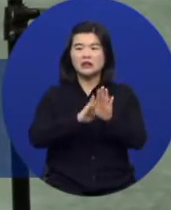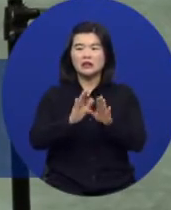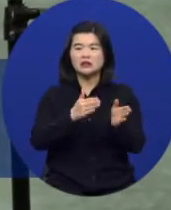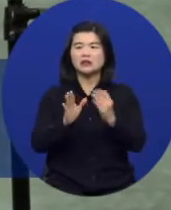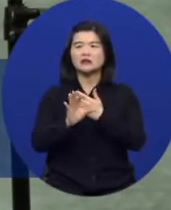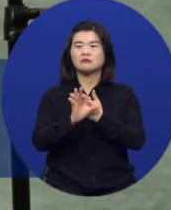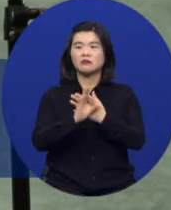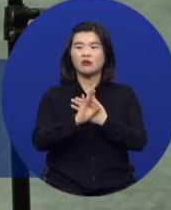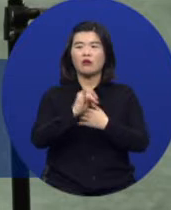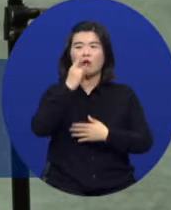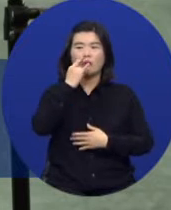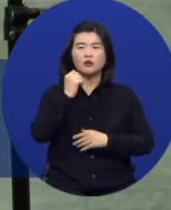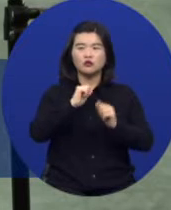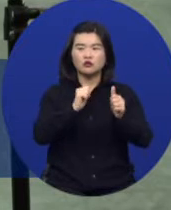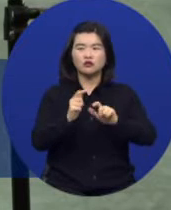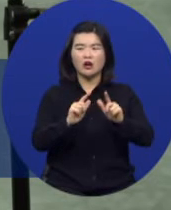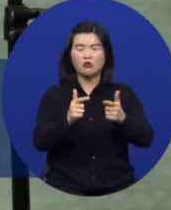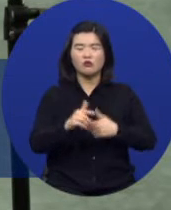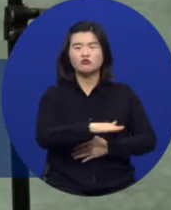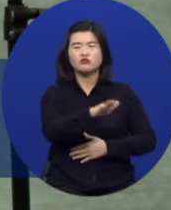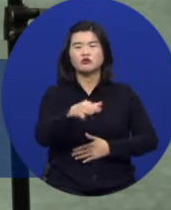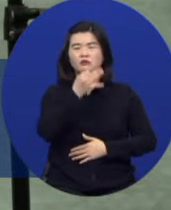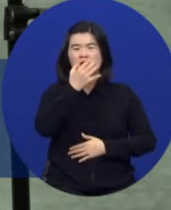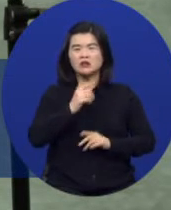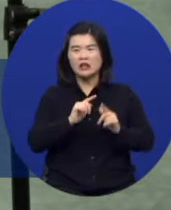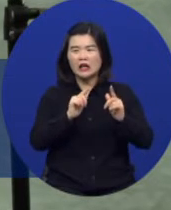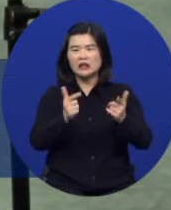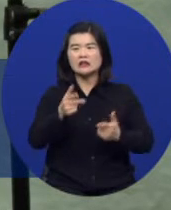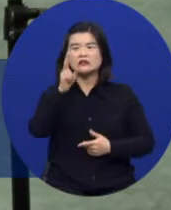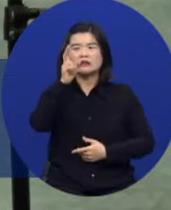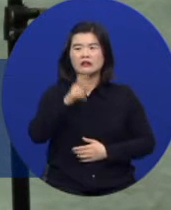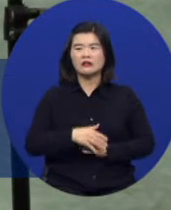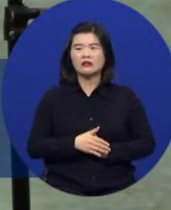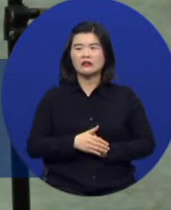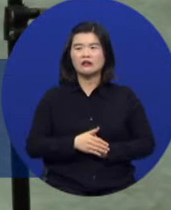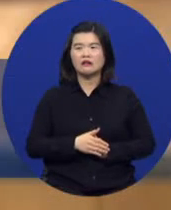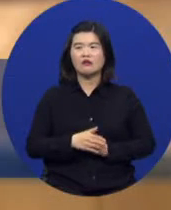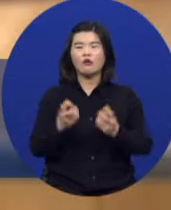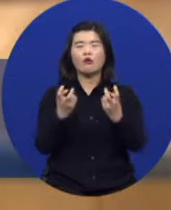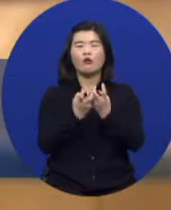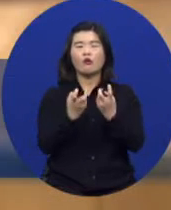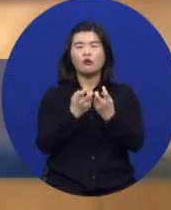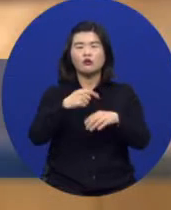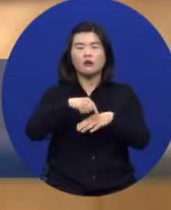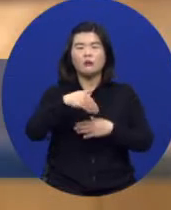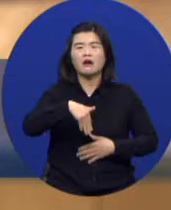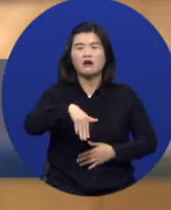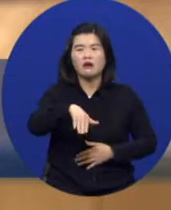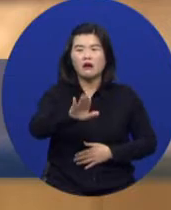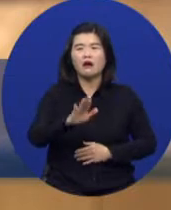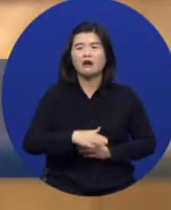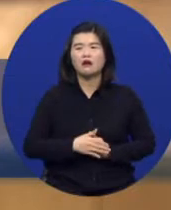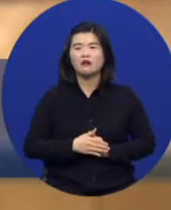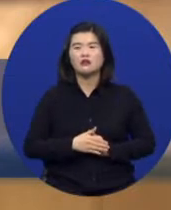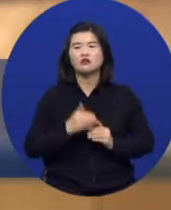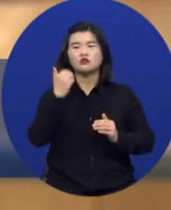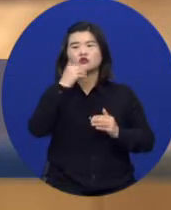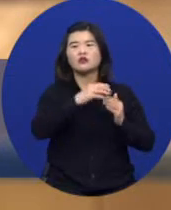지나면 어멍도 안 좋고 우리도 경직하고 가는 것도 어떻게 나갑대가 누가 되든 나갑대가